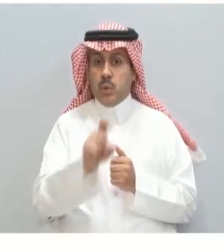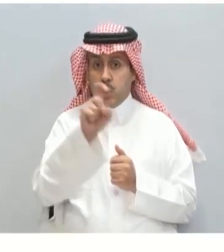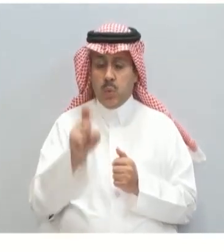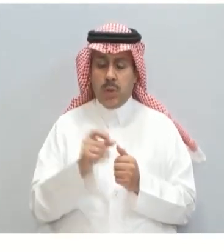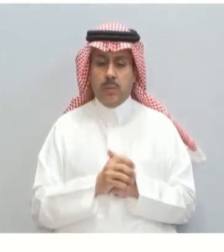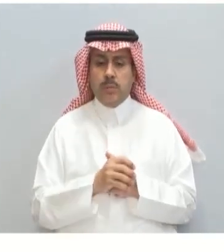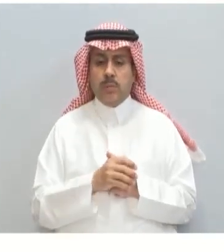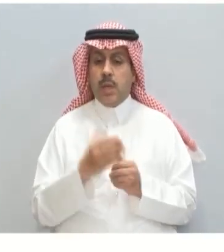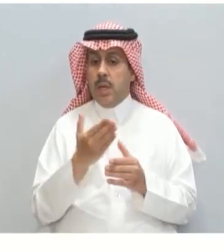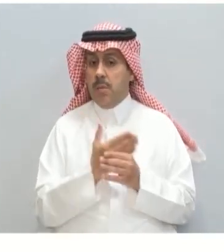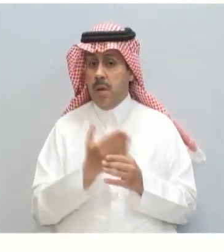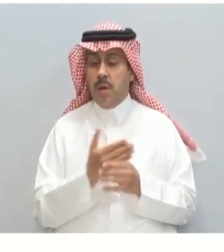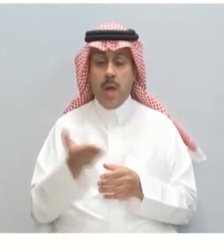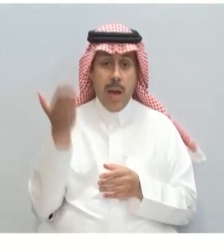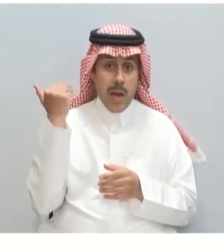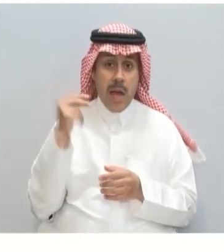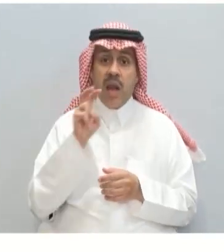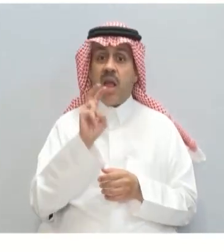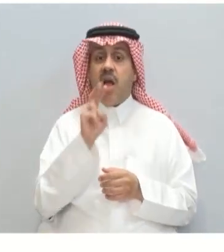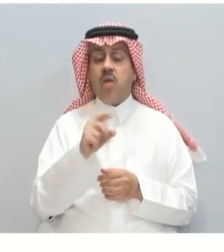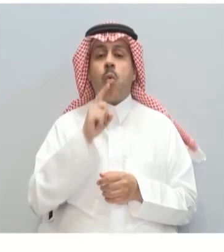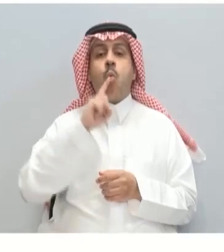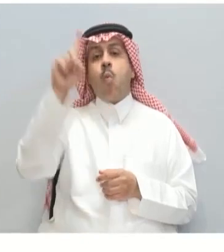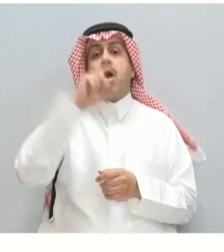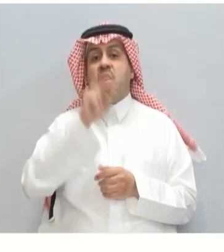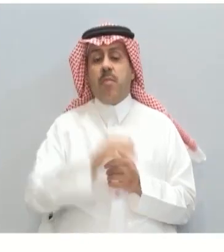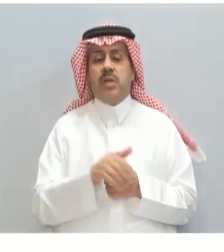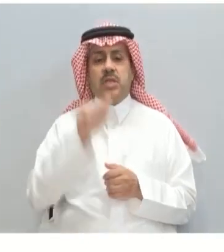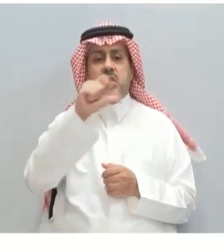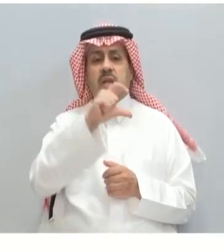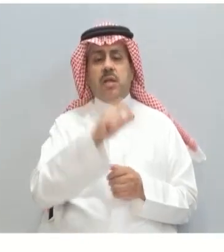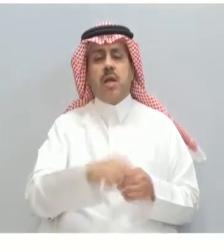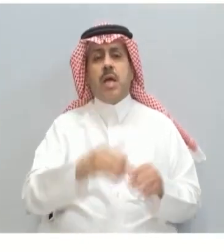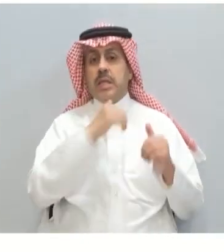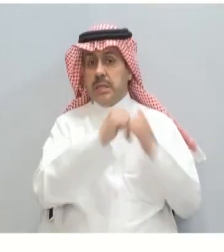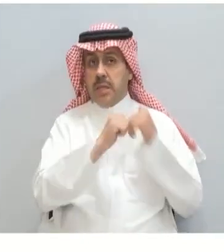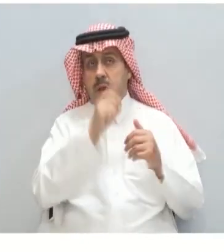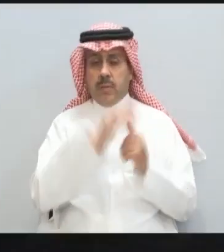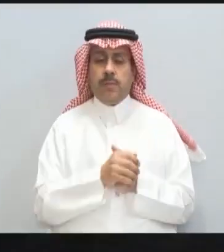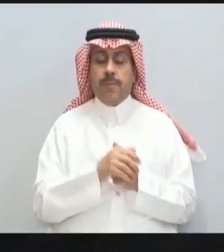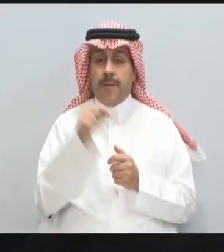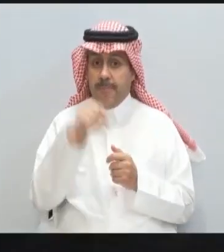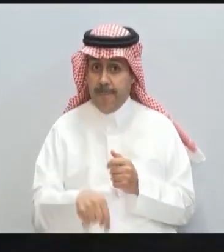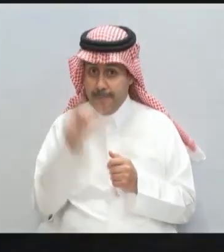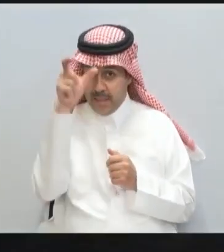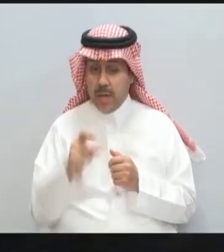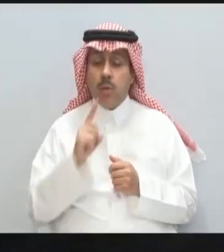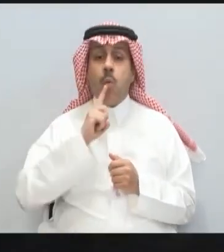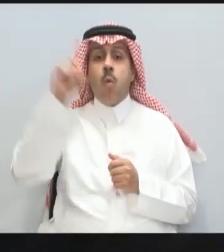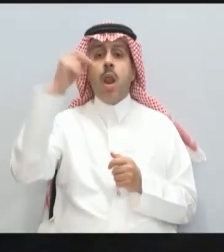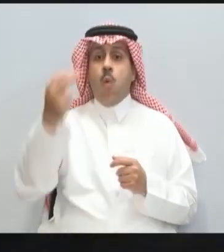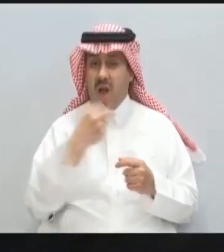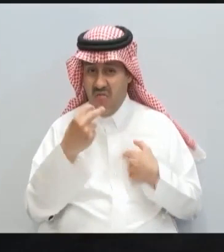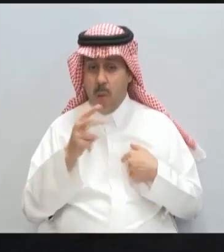معنا لماذا كان الكاذب في يمينه صادا عن سبيل الله اذا كذب الانسان في يمين حلف كاذبا